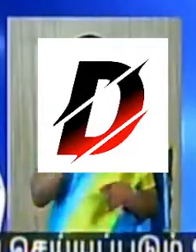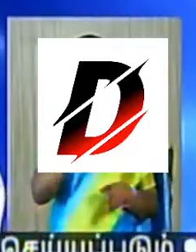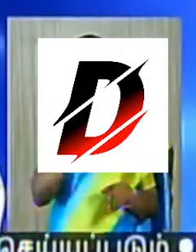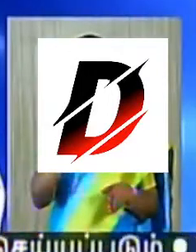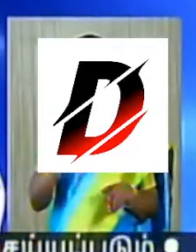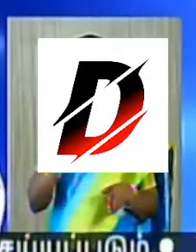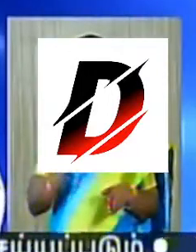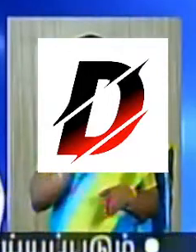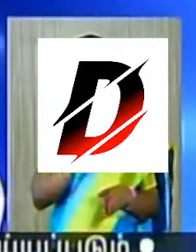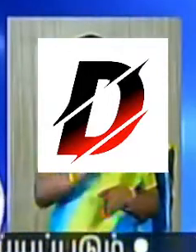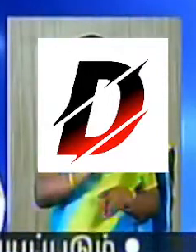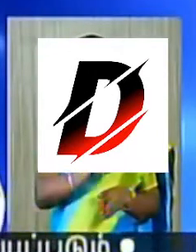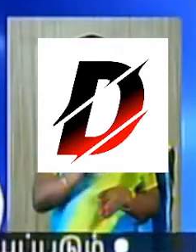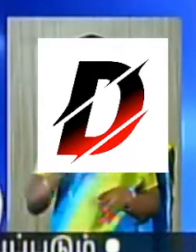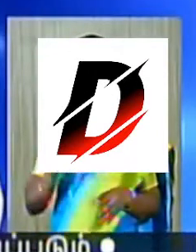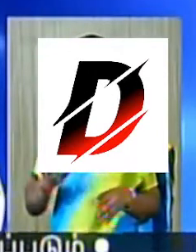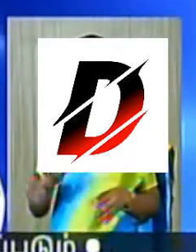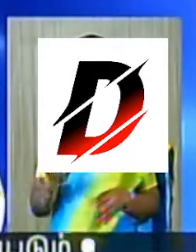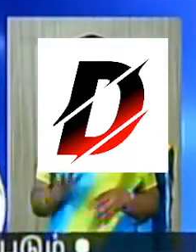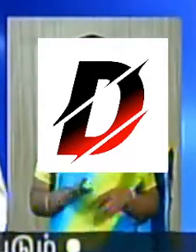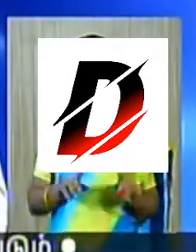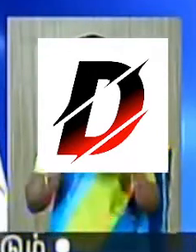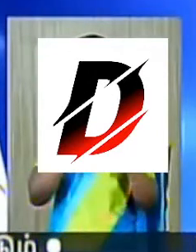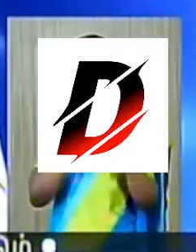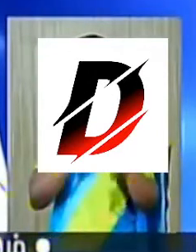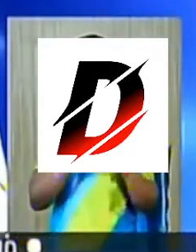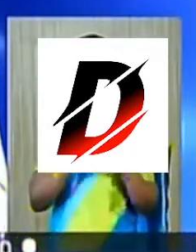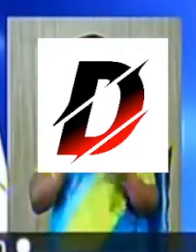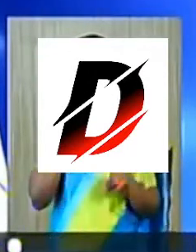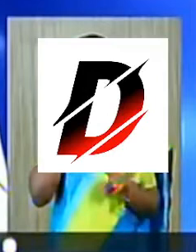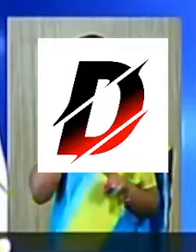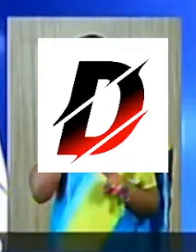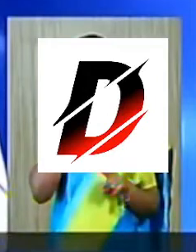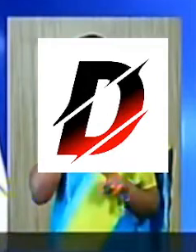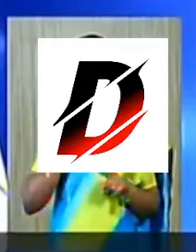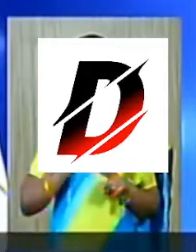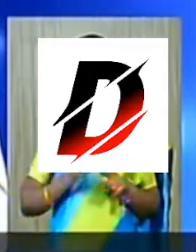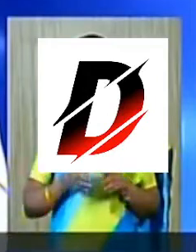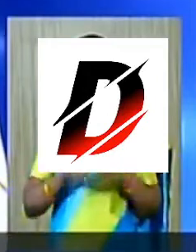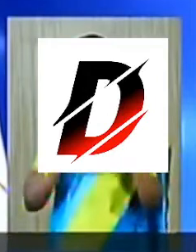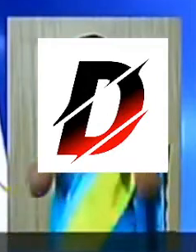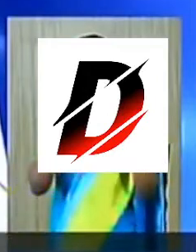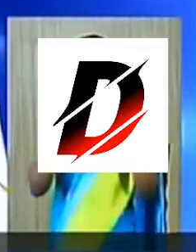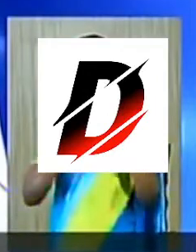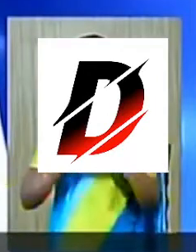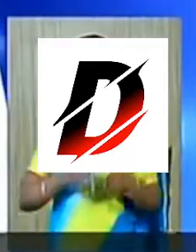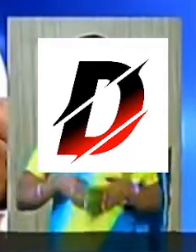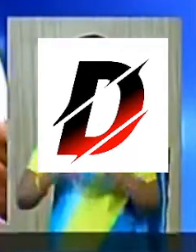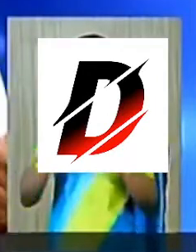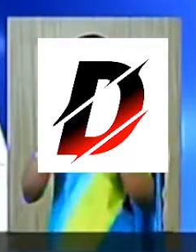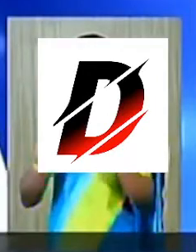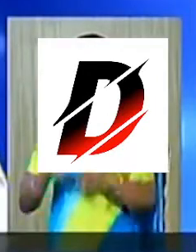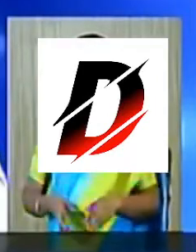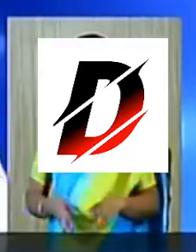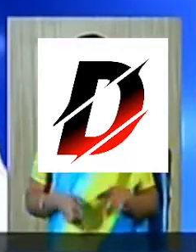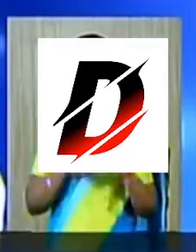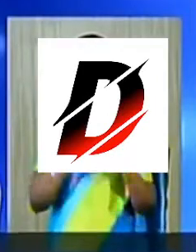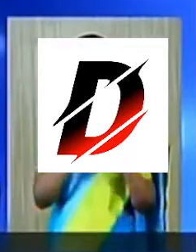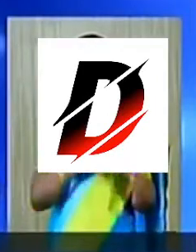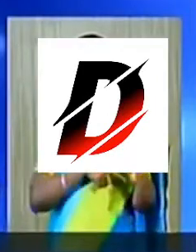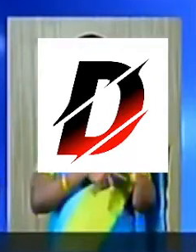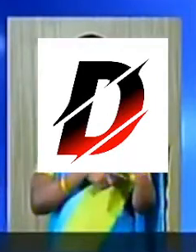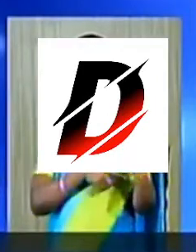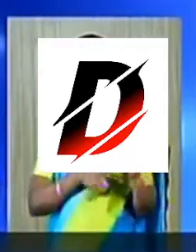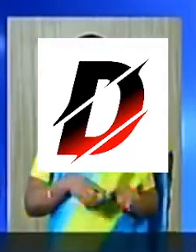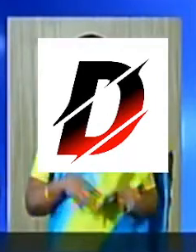4ம் 5ம் மட்டும் தான் கிடைச்சது அப்ப x ஓட மதிப்பு 4 x ஓட மதிப்பு 5 இருக்க கூடிய நிரலுக்கு கீழே y ஓட மதிப்பு நாம